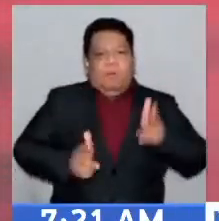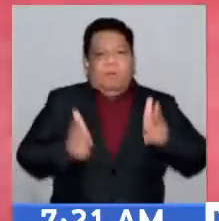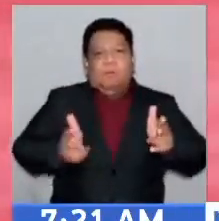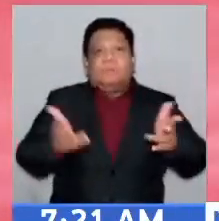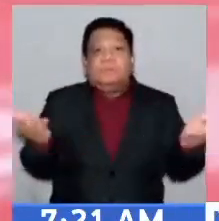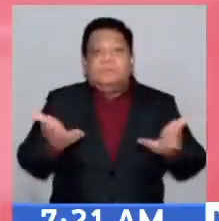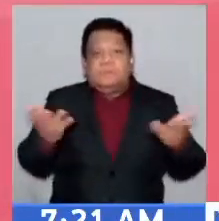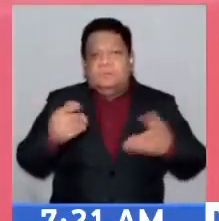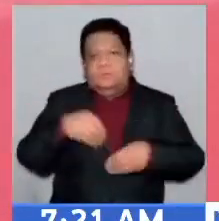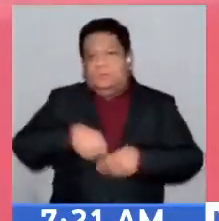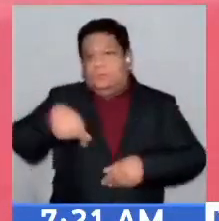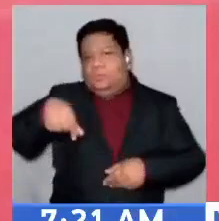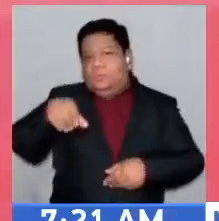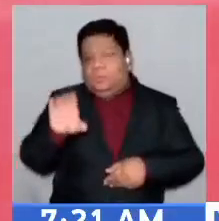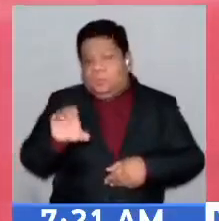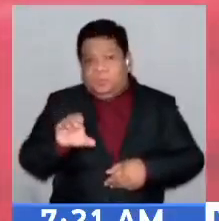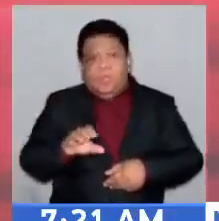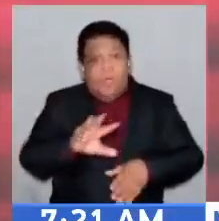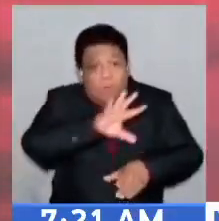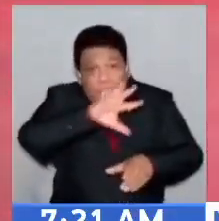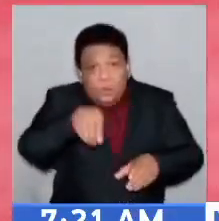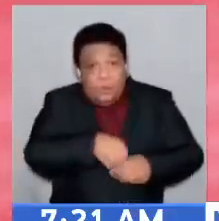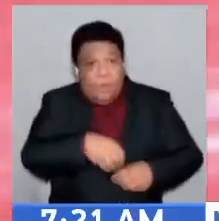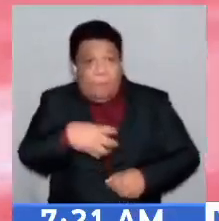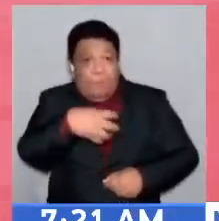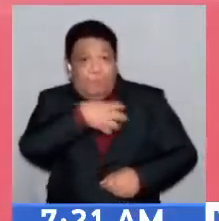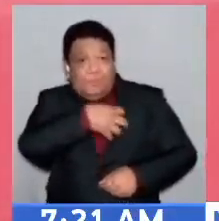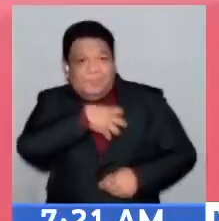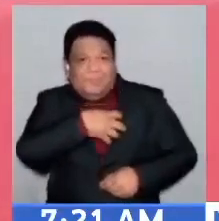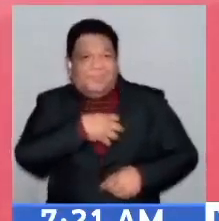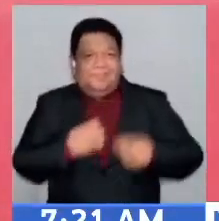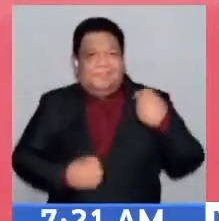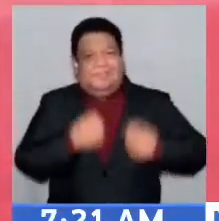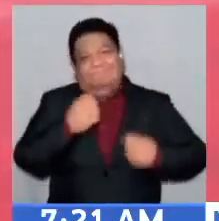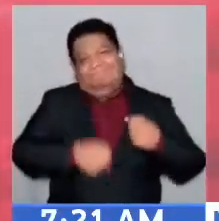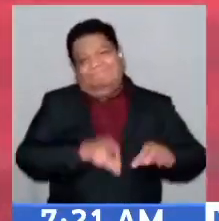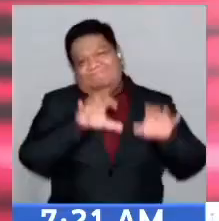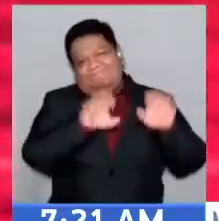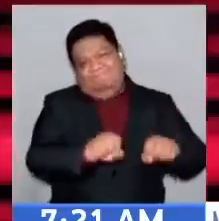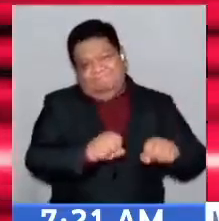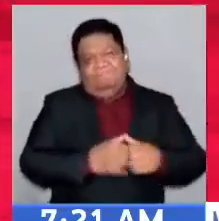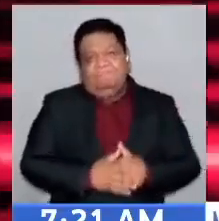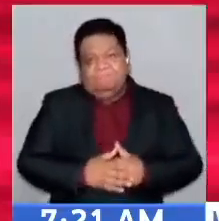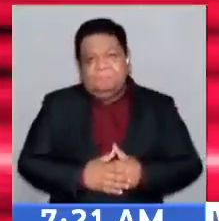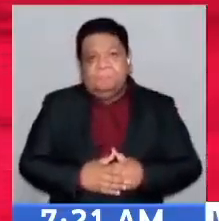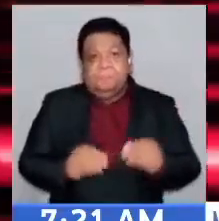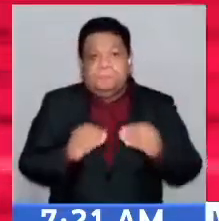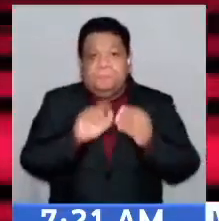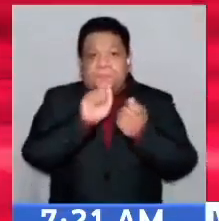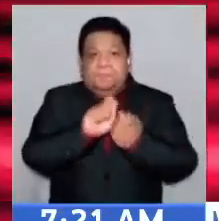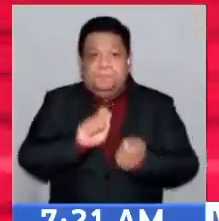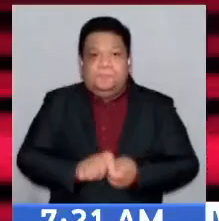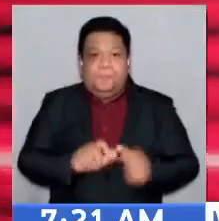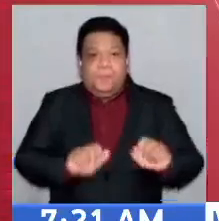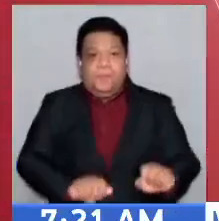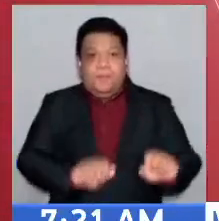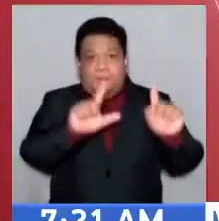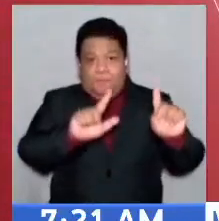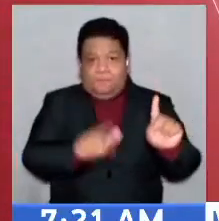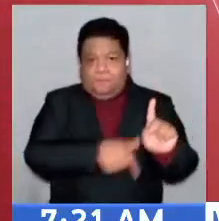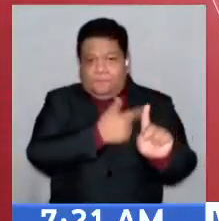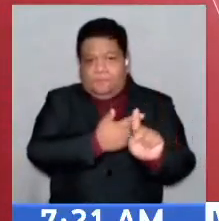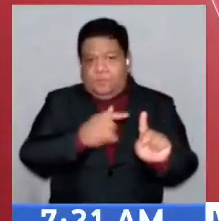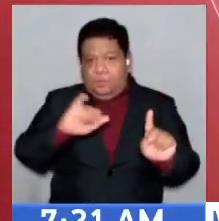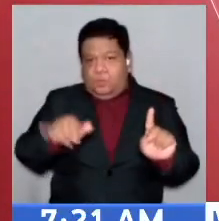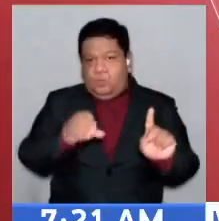na minamaneho ng isang pulis. Yan ang unang balita live ni Jonathan Andal. Jonathan, hindi naman ba nagkatensyon